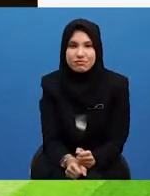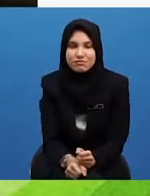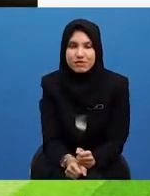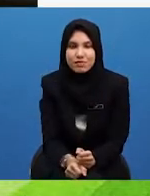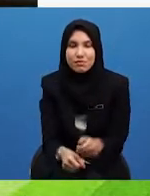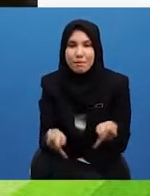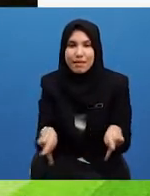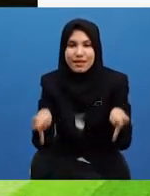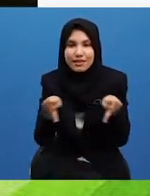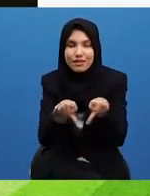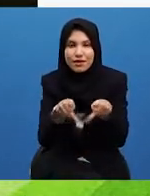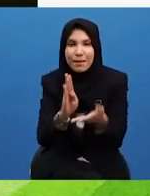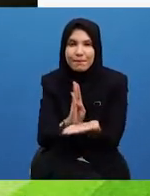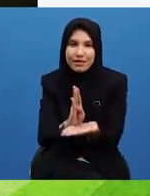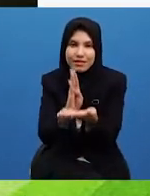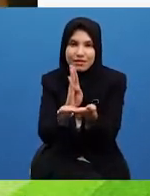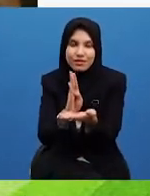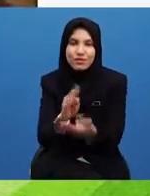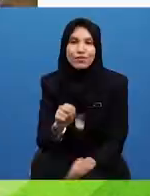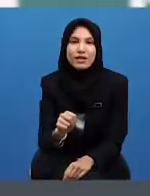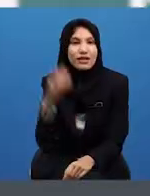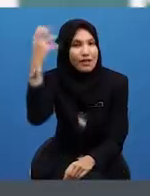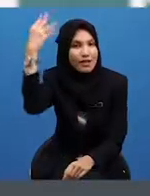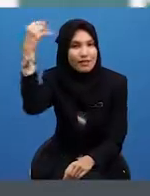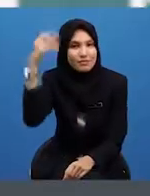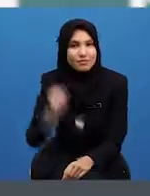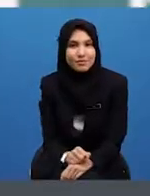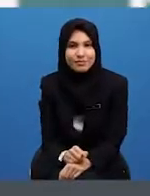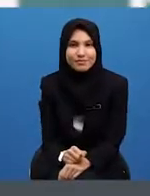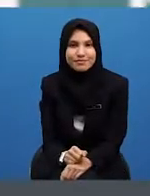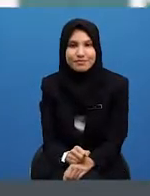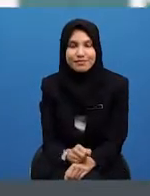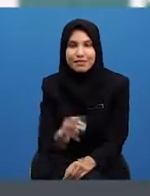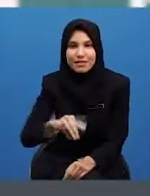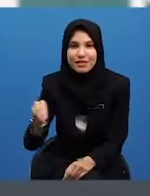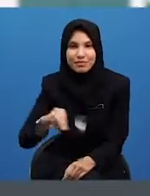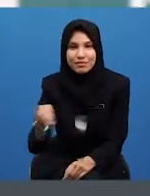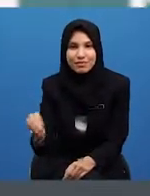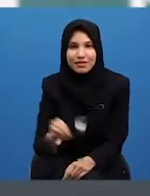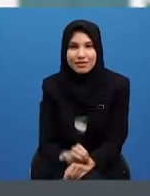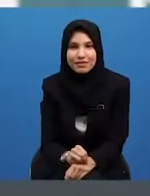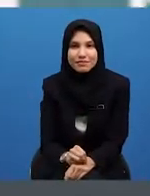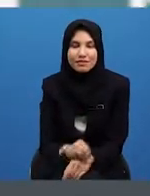memerlukan bantuan lampu Baiklah murid-murid tidak lengkap